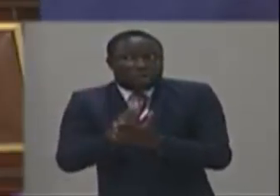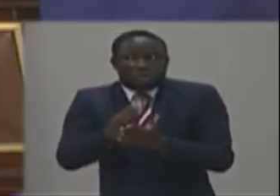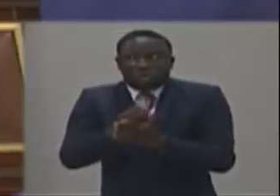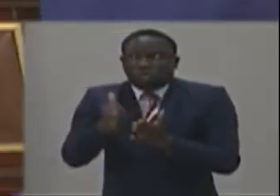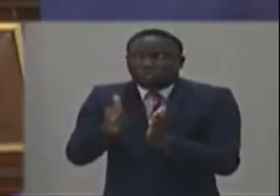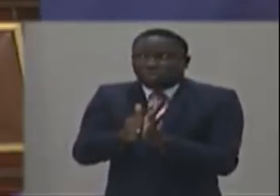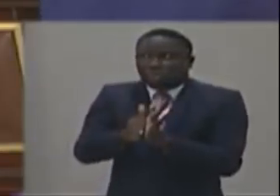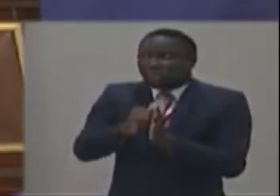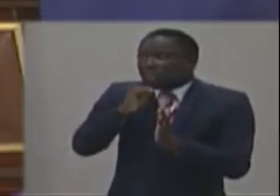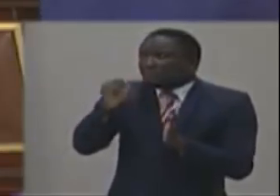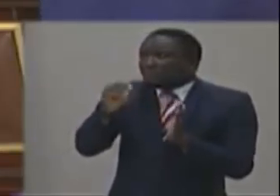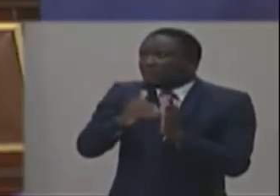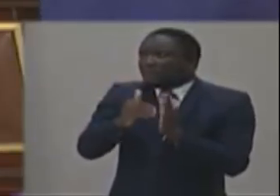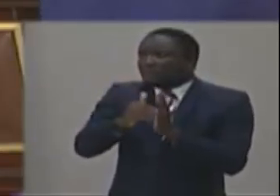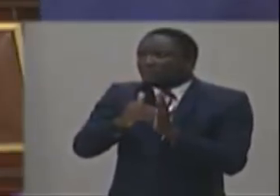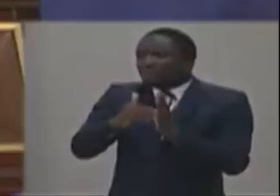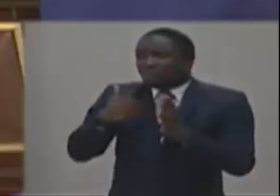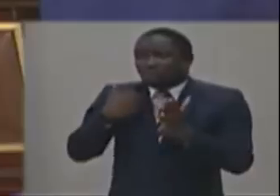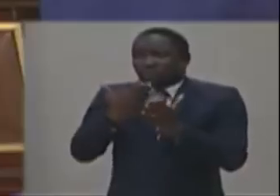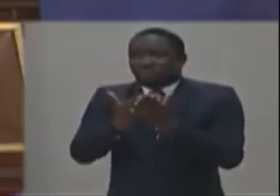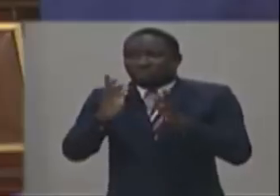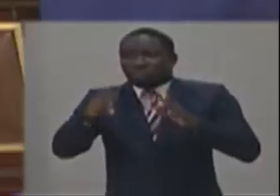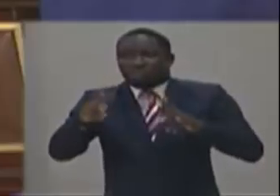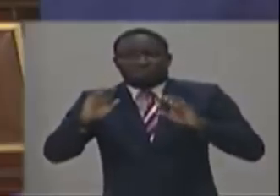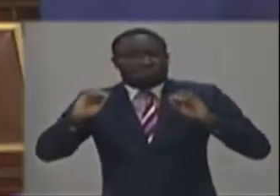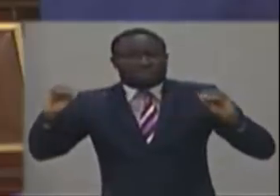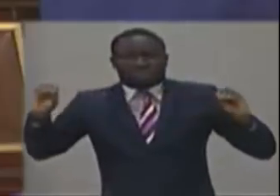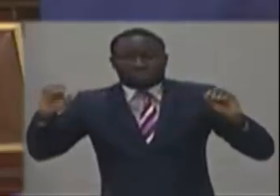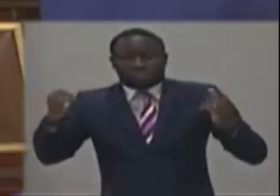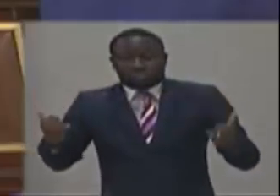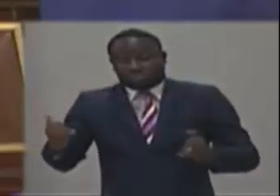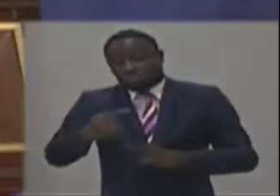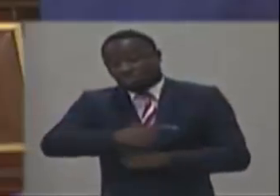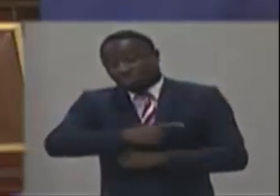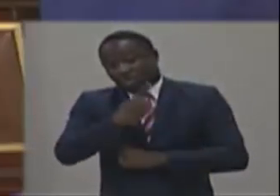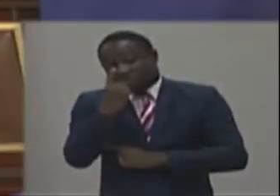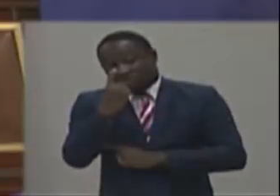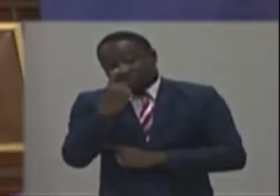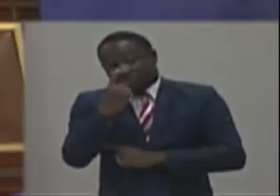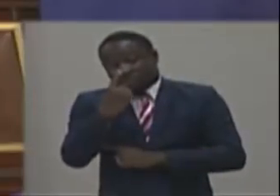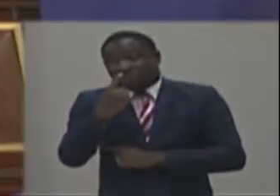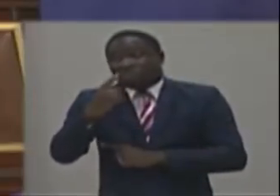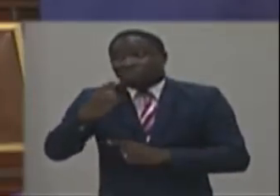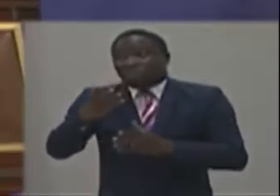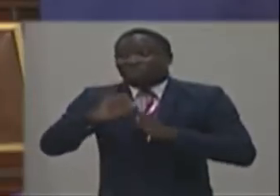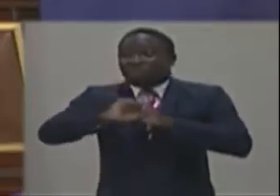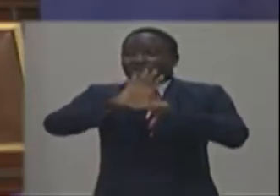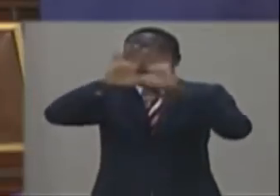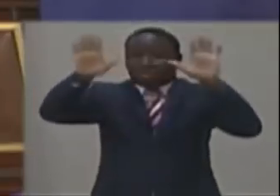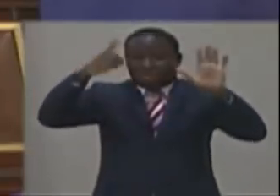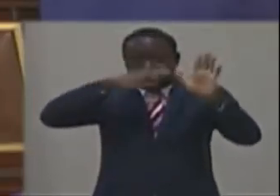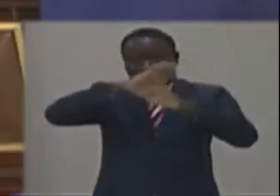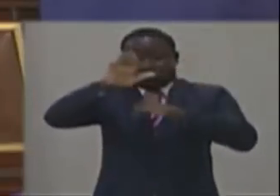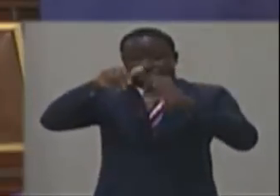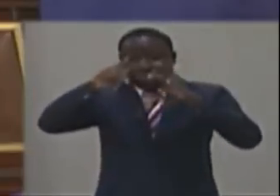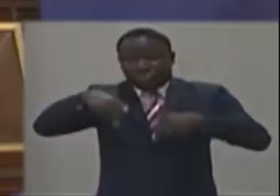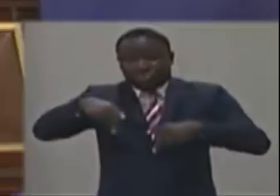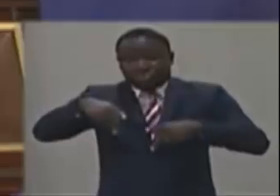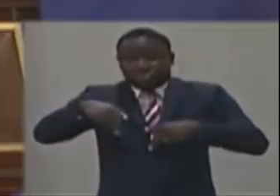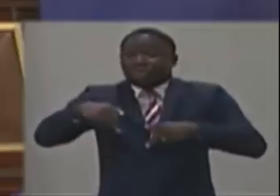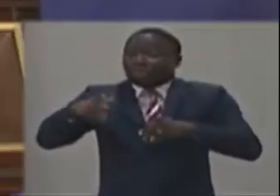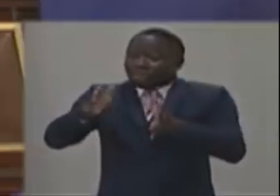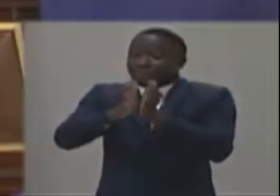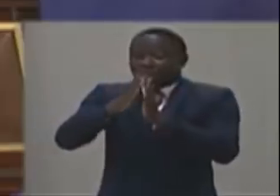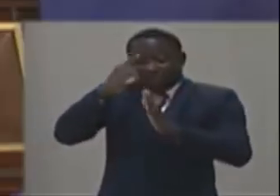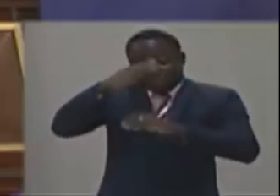ça, pourquoi arriver à joindre le monde. Je dis, Je voulais ça clair pour tout le monde. L'aime te